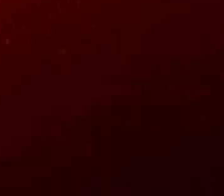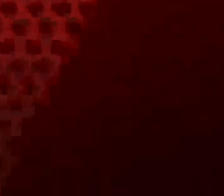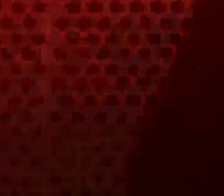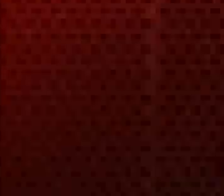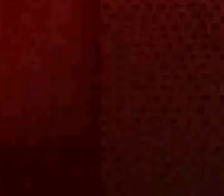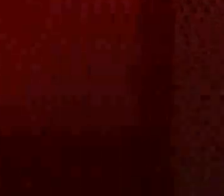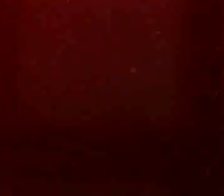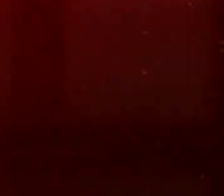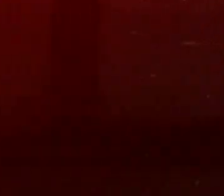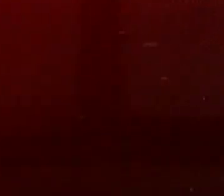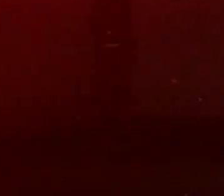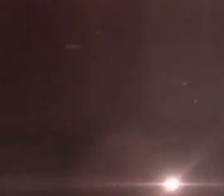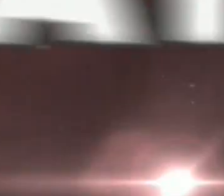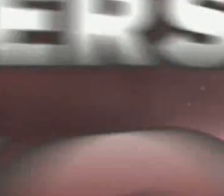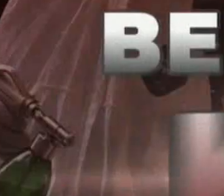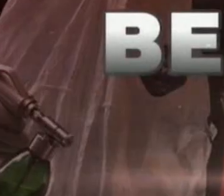hai